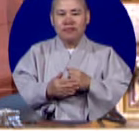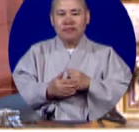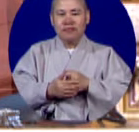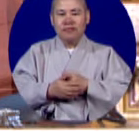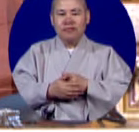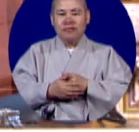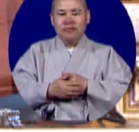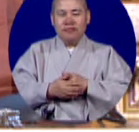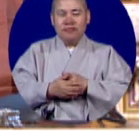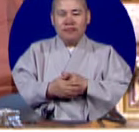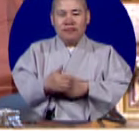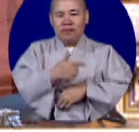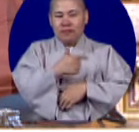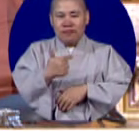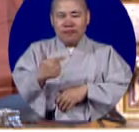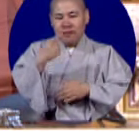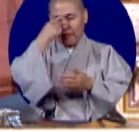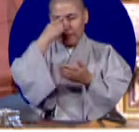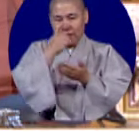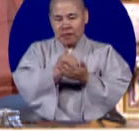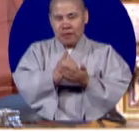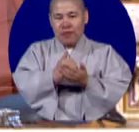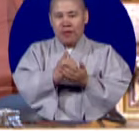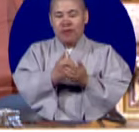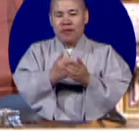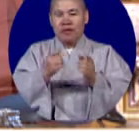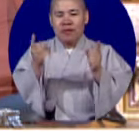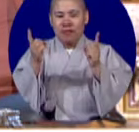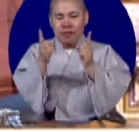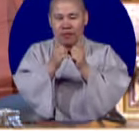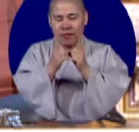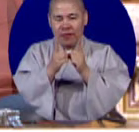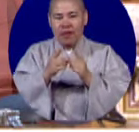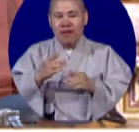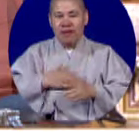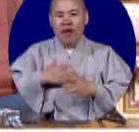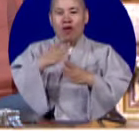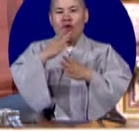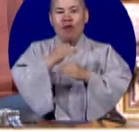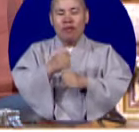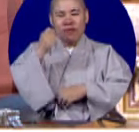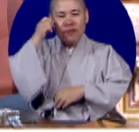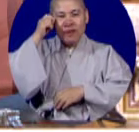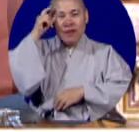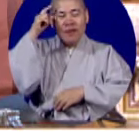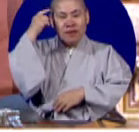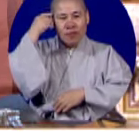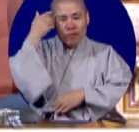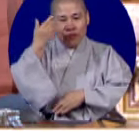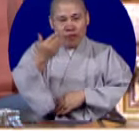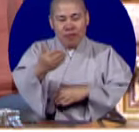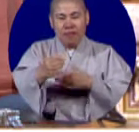이제 도인들한테 찾아가서 제가 언제 깨달을까요? 이래 물으면